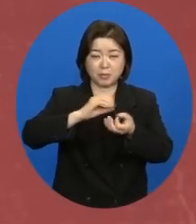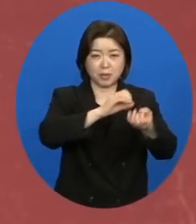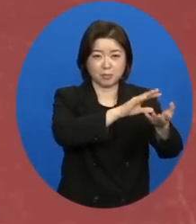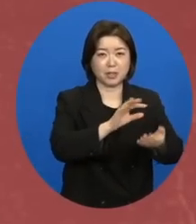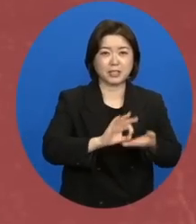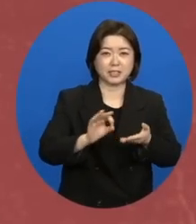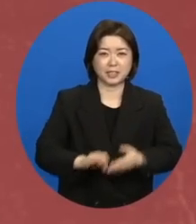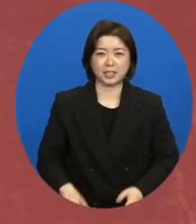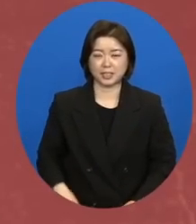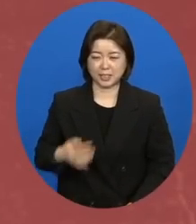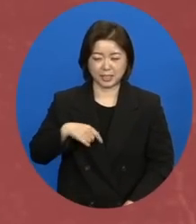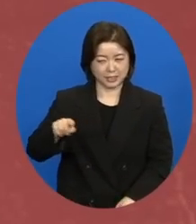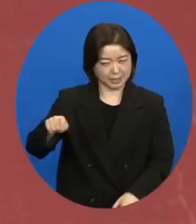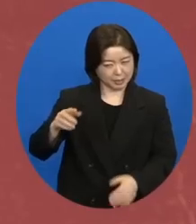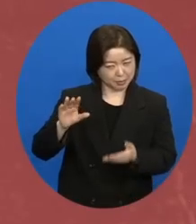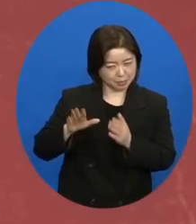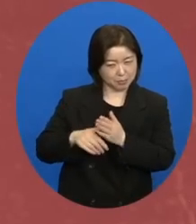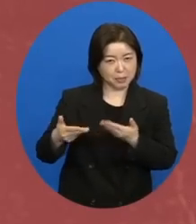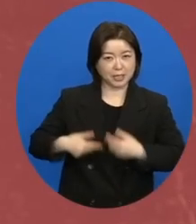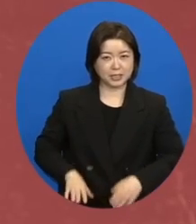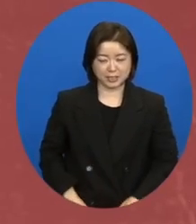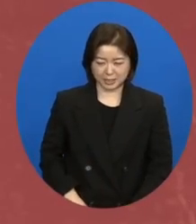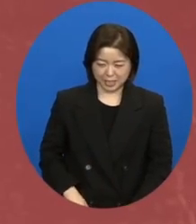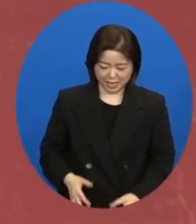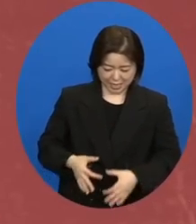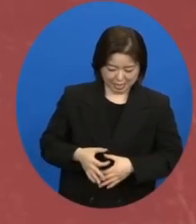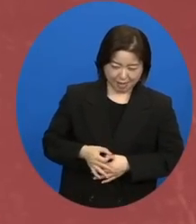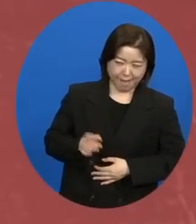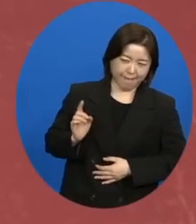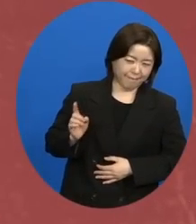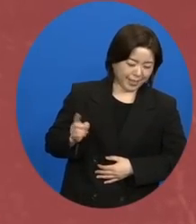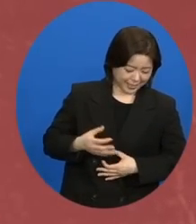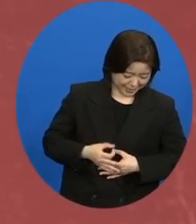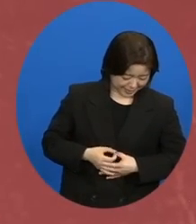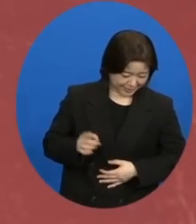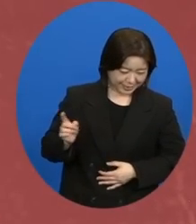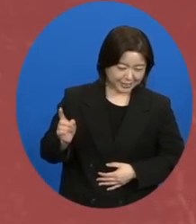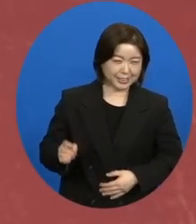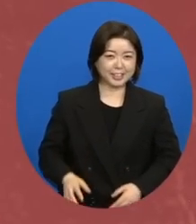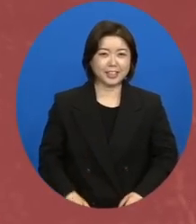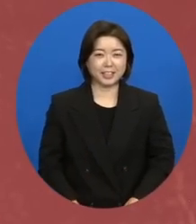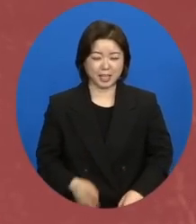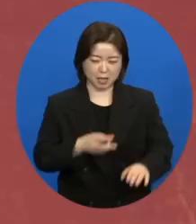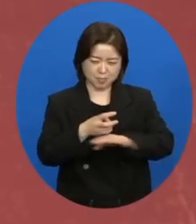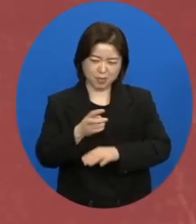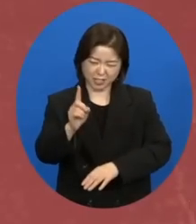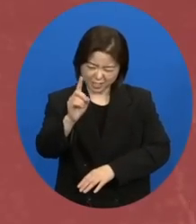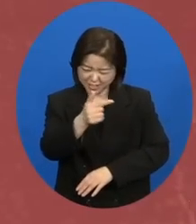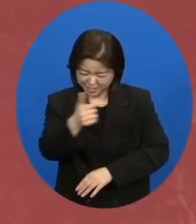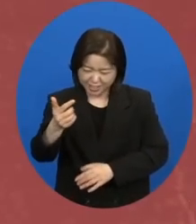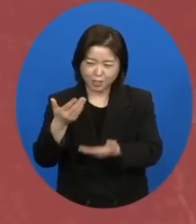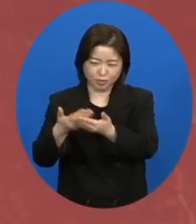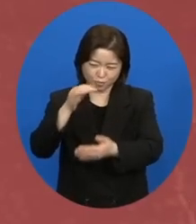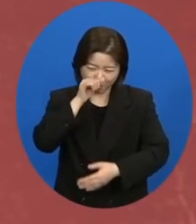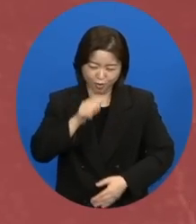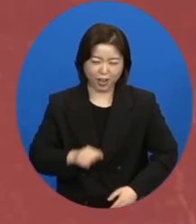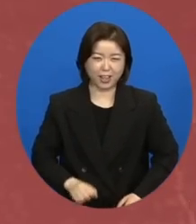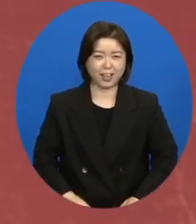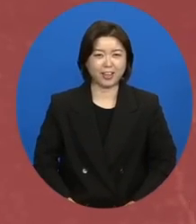내가 그때 받으면서 아이 밴댕이 속이다 진짜. 버스를 주지.